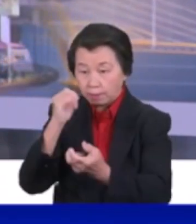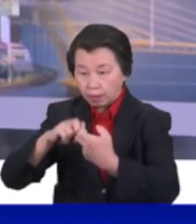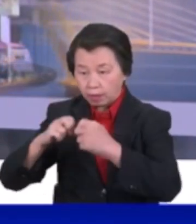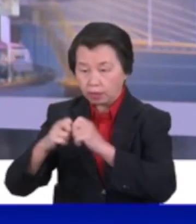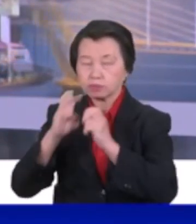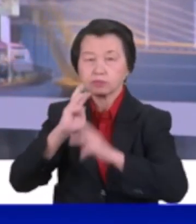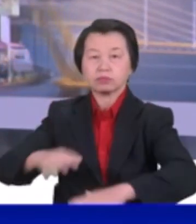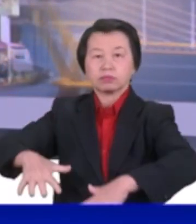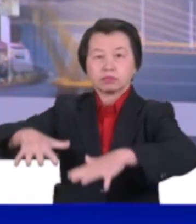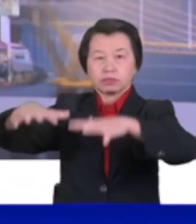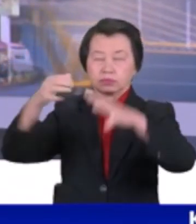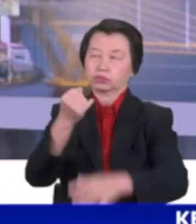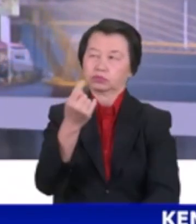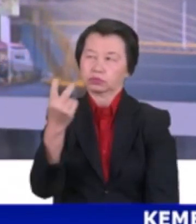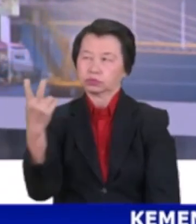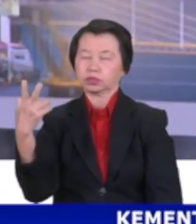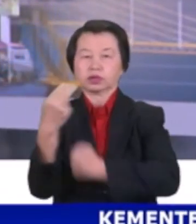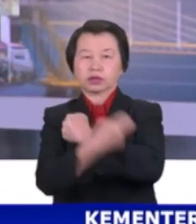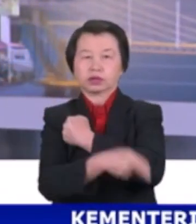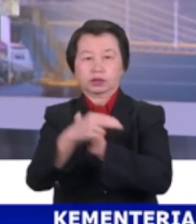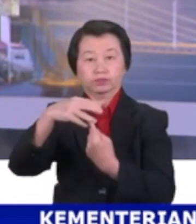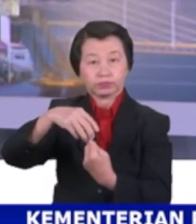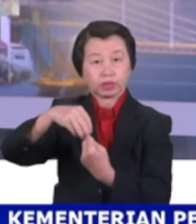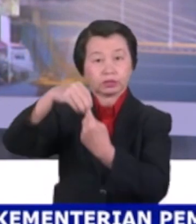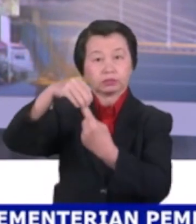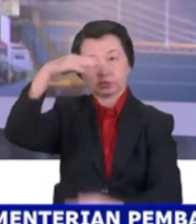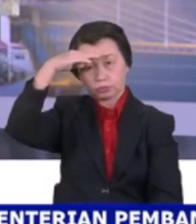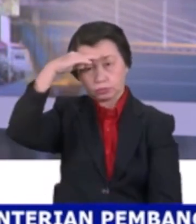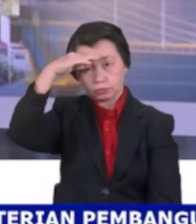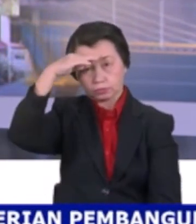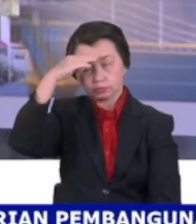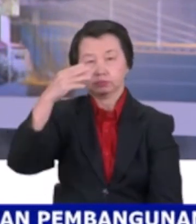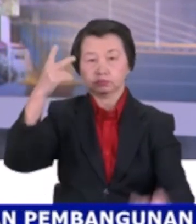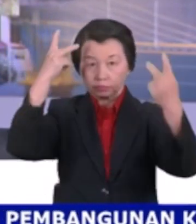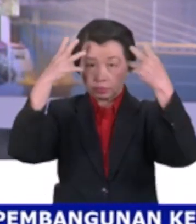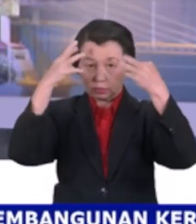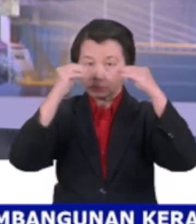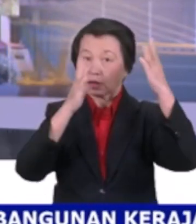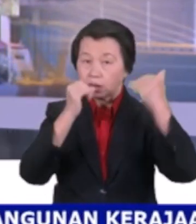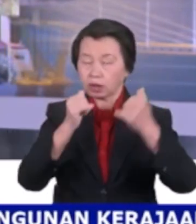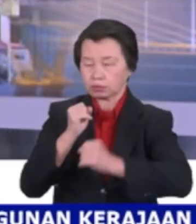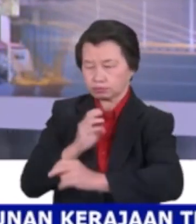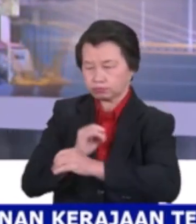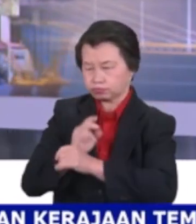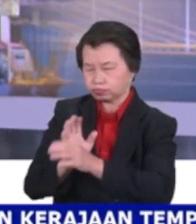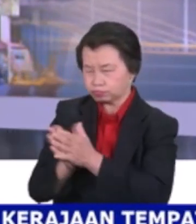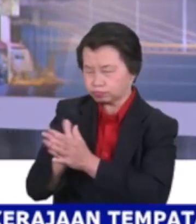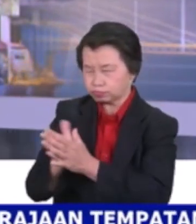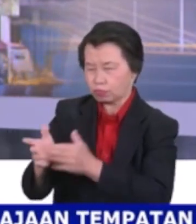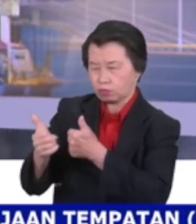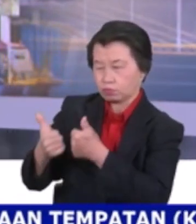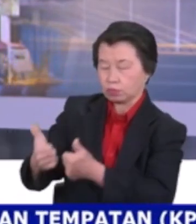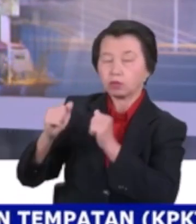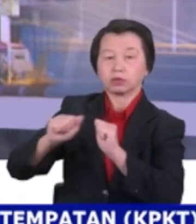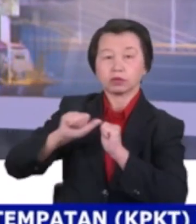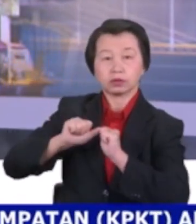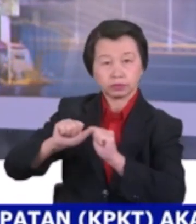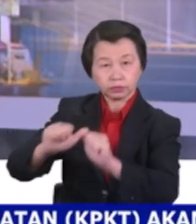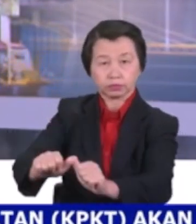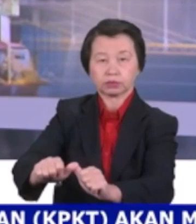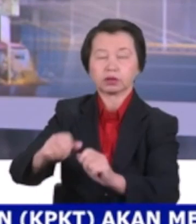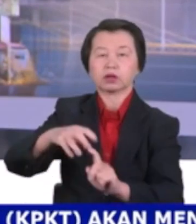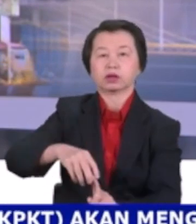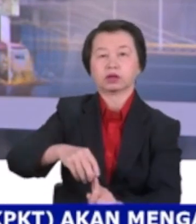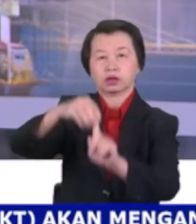banjir di beberapa negeri terutamanya di Johor datut si Anwar mengharapkan usaha serta momentum terbaik itu diteruskan